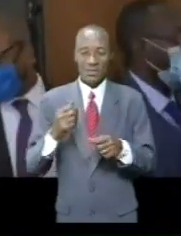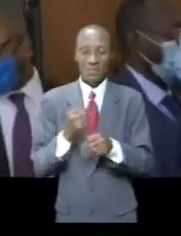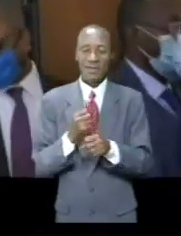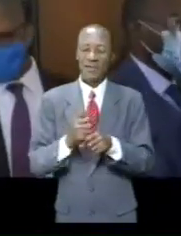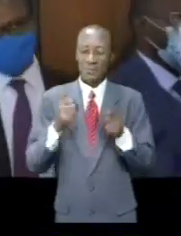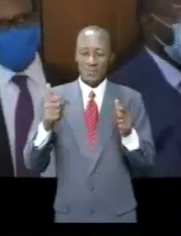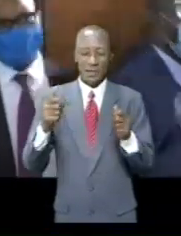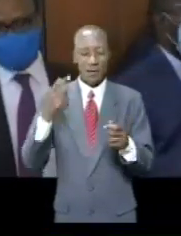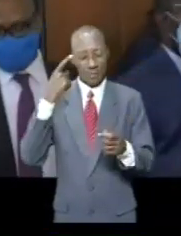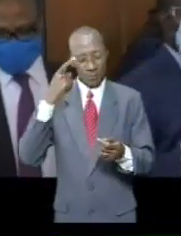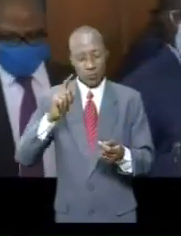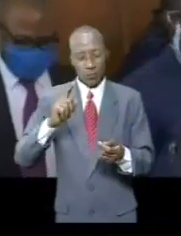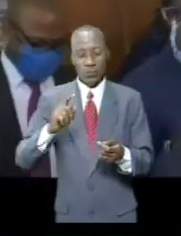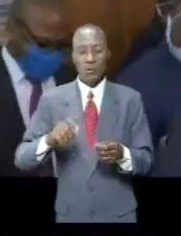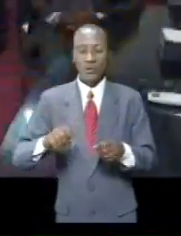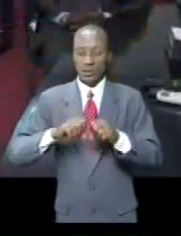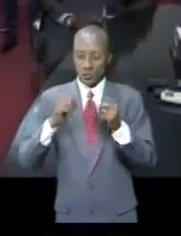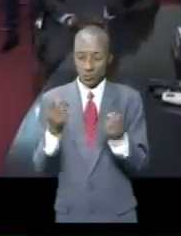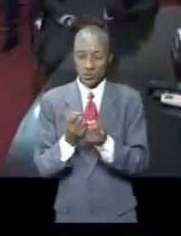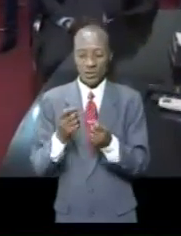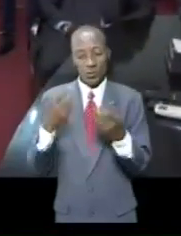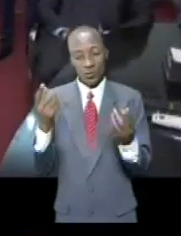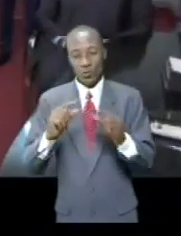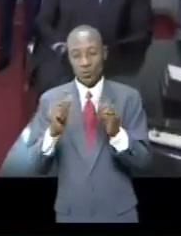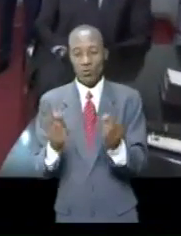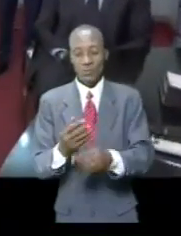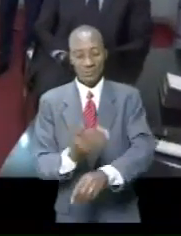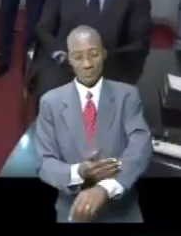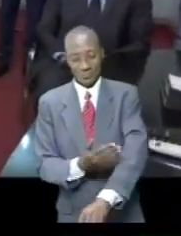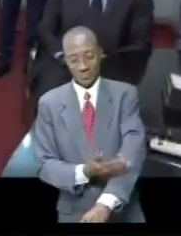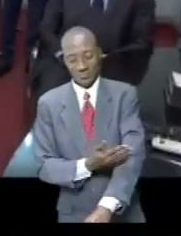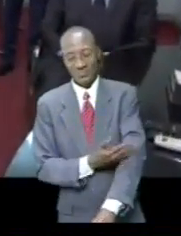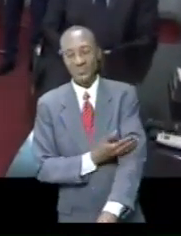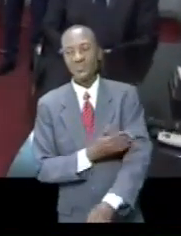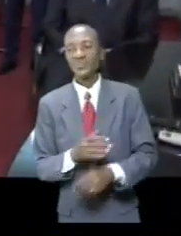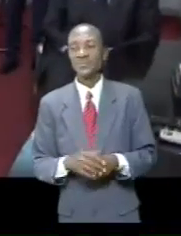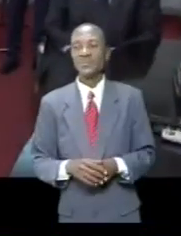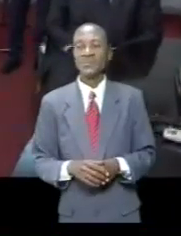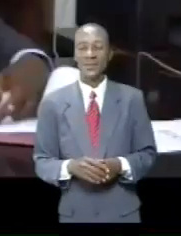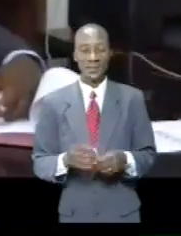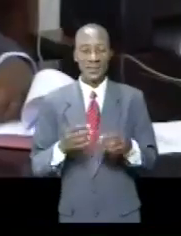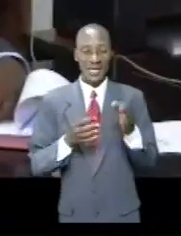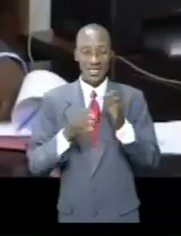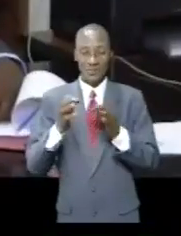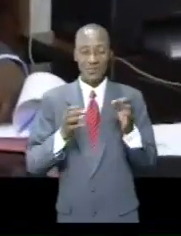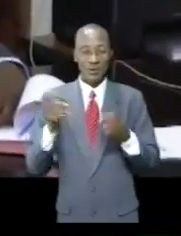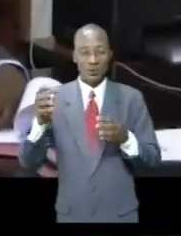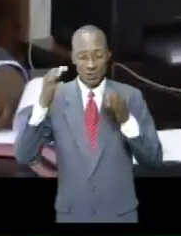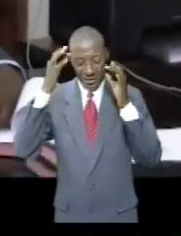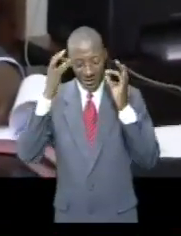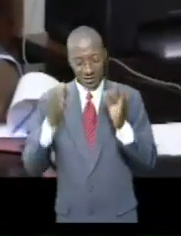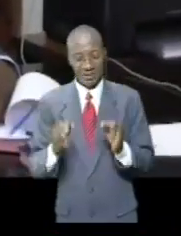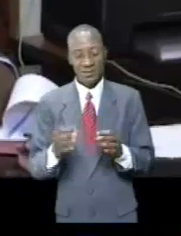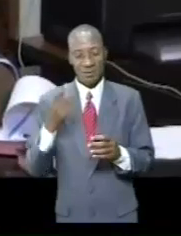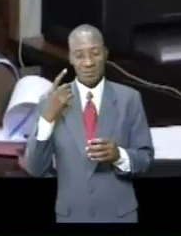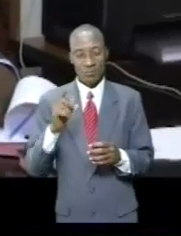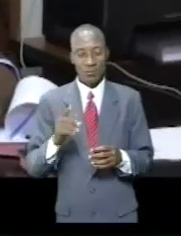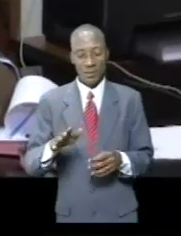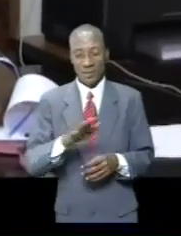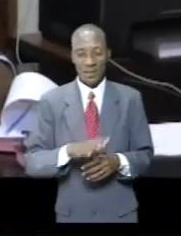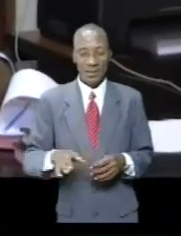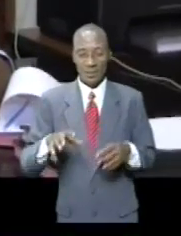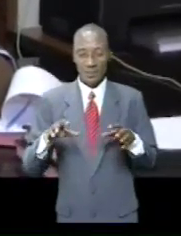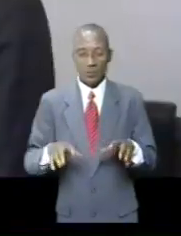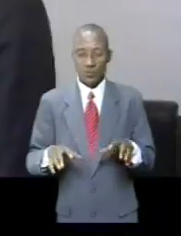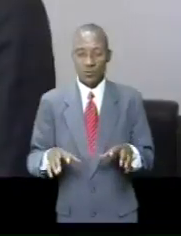RDC, lui délivrer ses jours, M. Jean-Jacques Kaimbé a témoigné de sa détermination de faire en sorte que la République démocratique du Congo